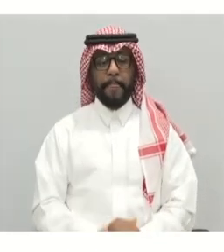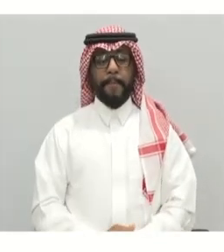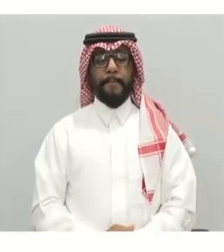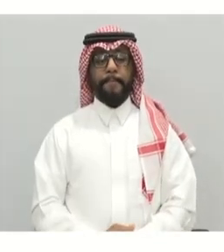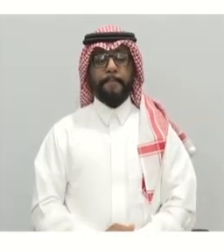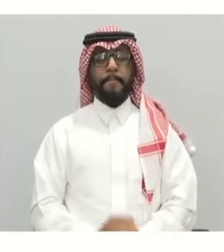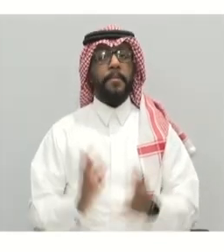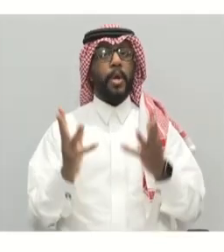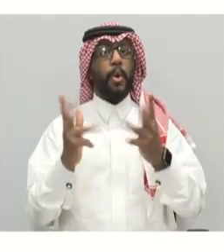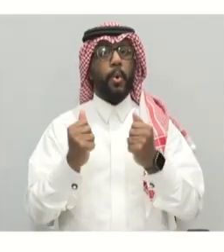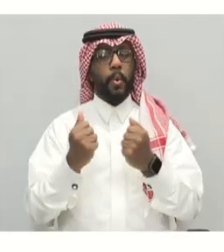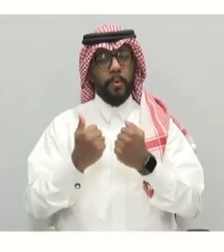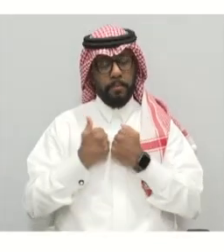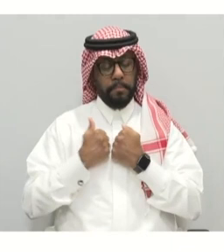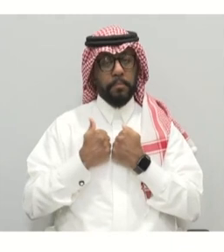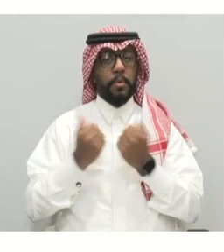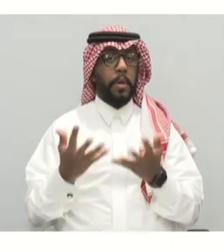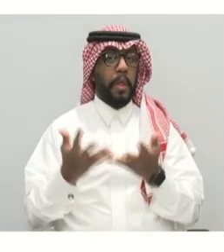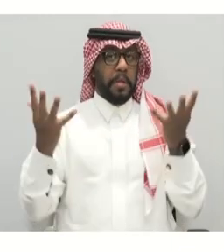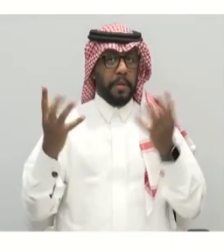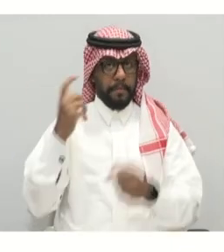اذا للحقوق كثيره منها